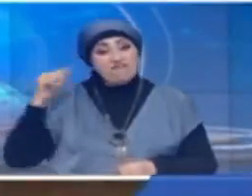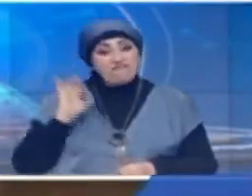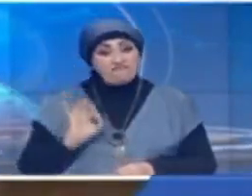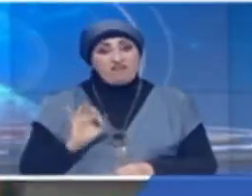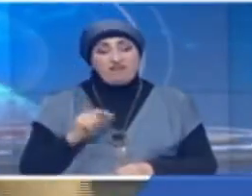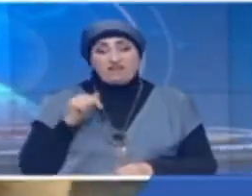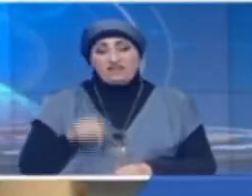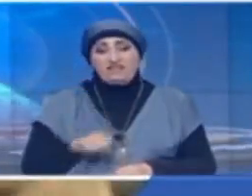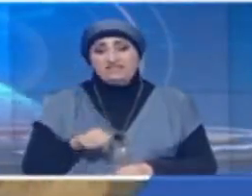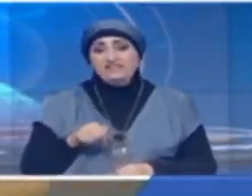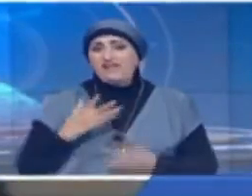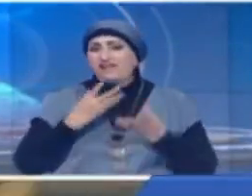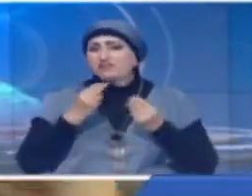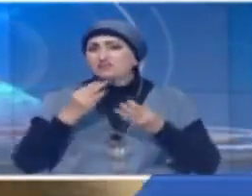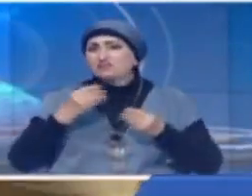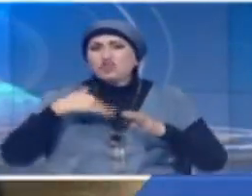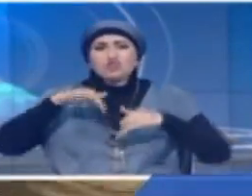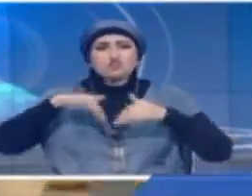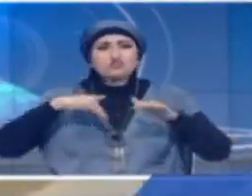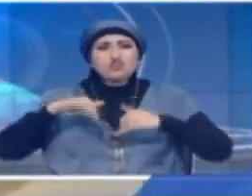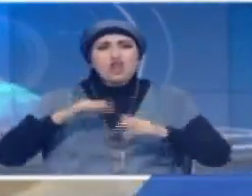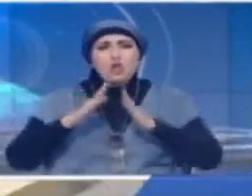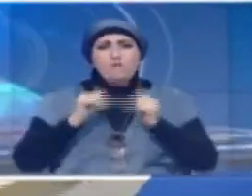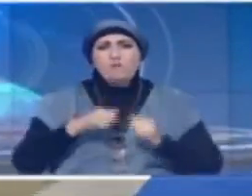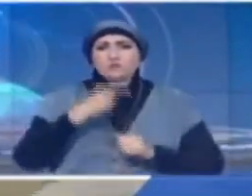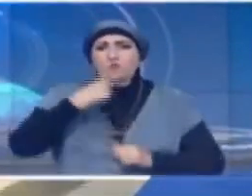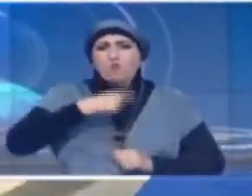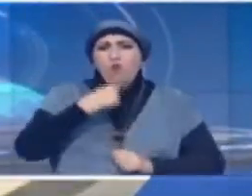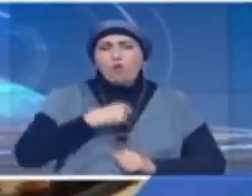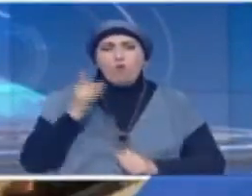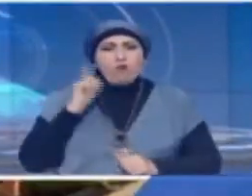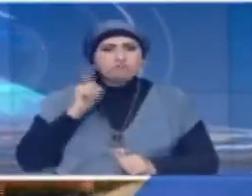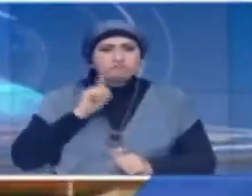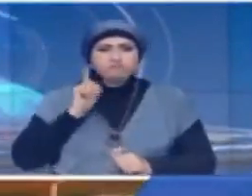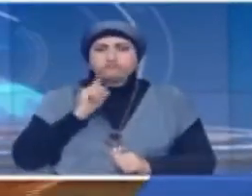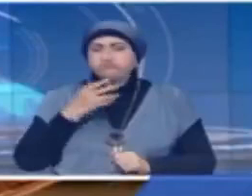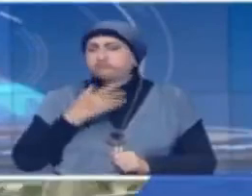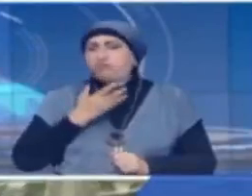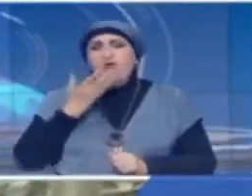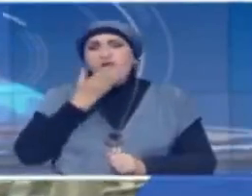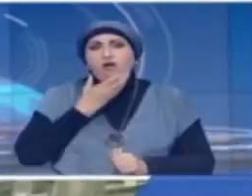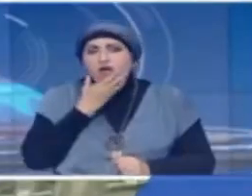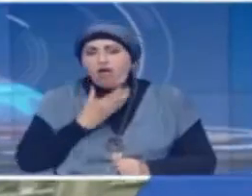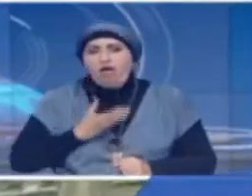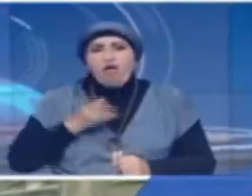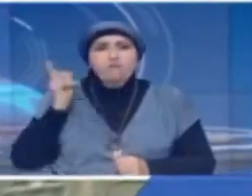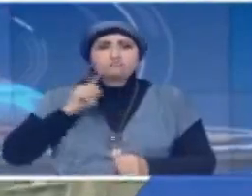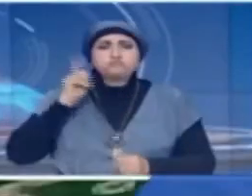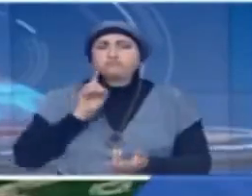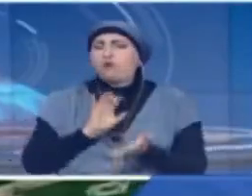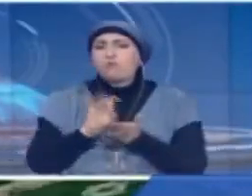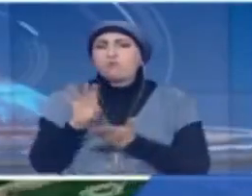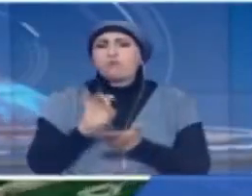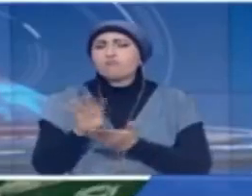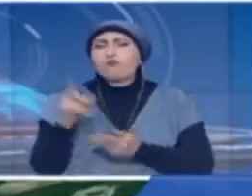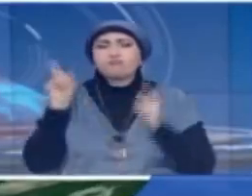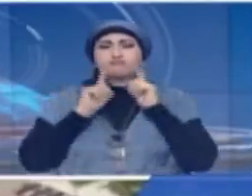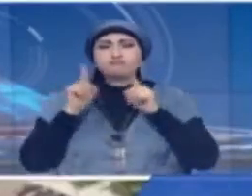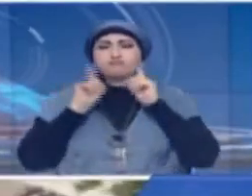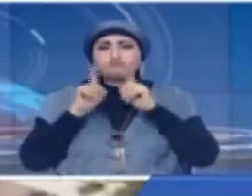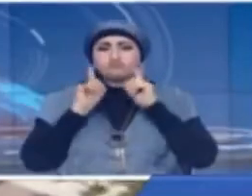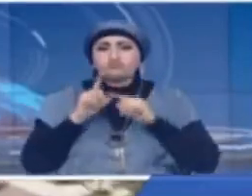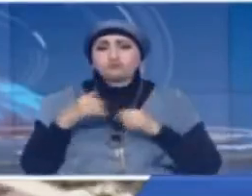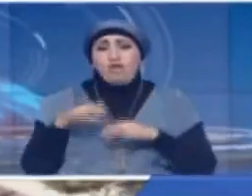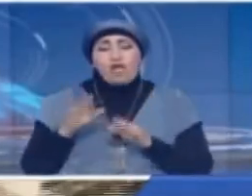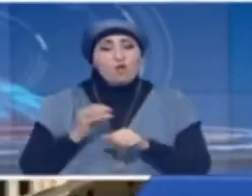دفع الشارع المصري ليرفض هذه الجماعة ولا ينتظر المزيد من الوقت، لأن كان الأمر وصل إلى